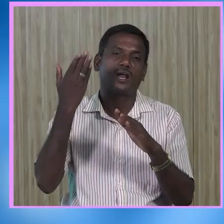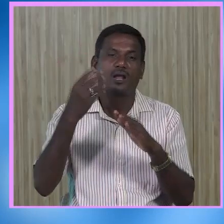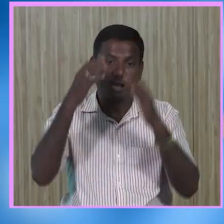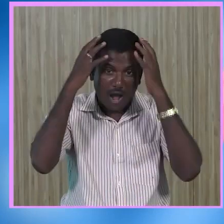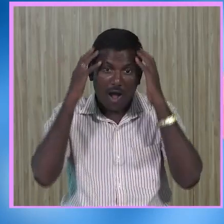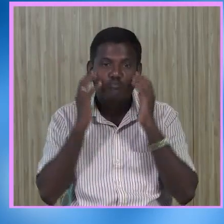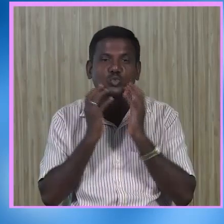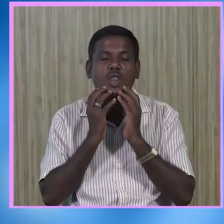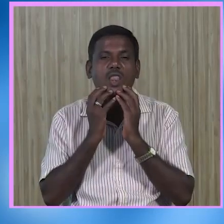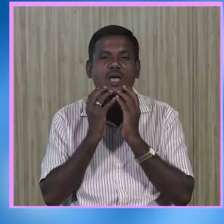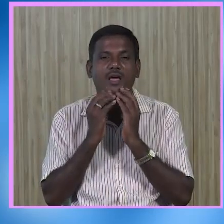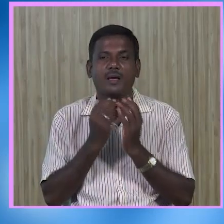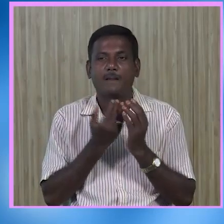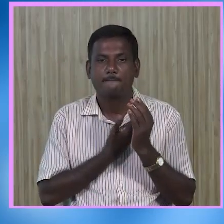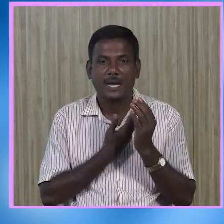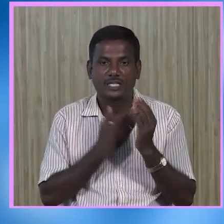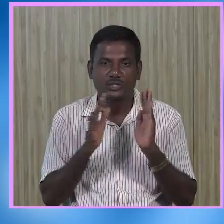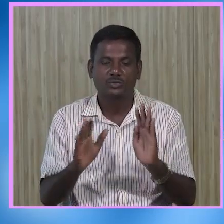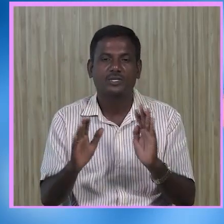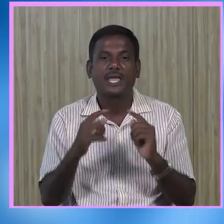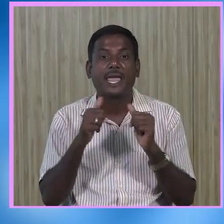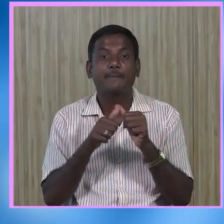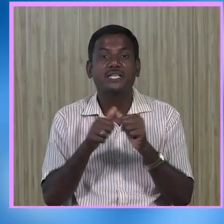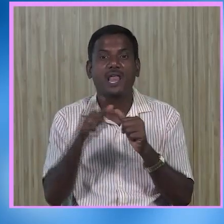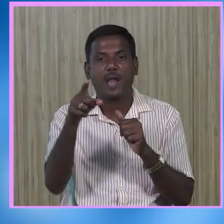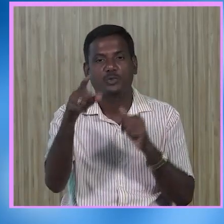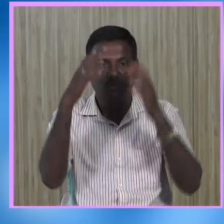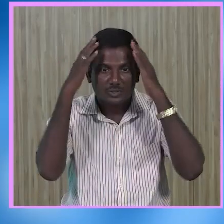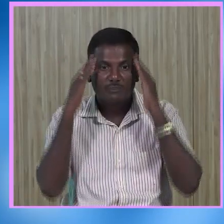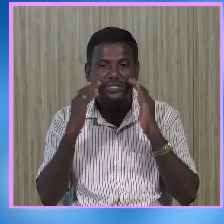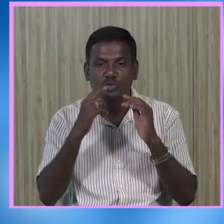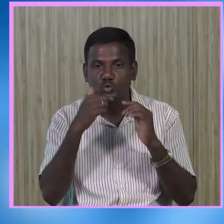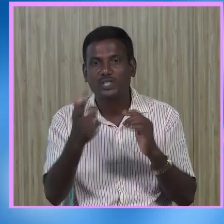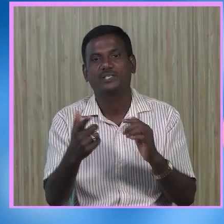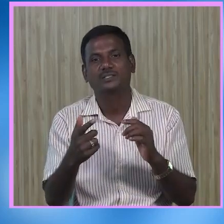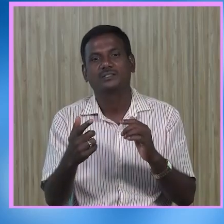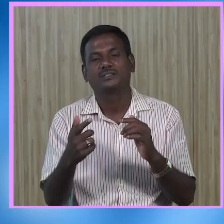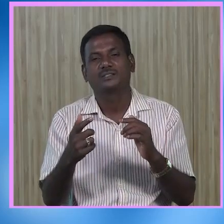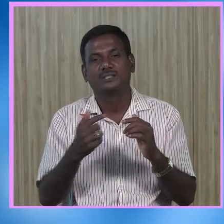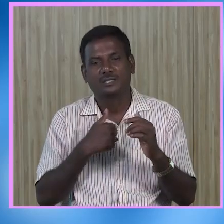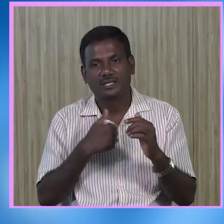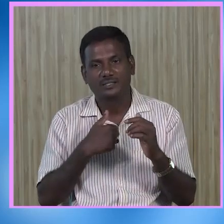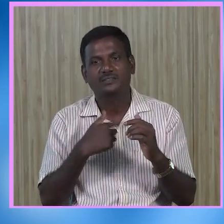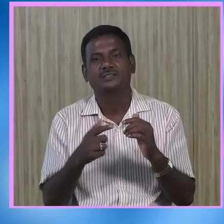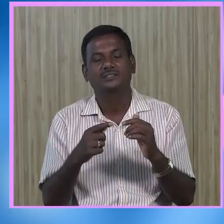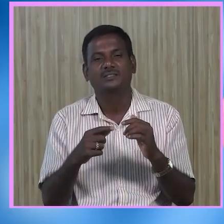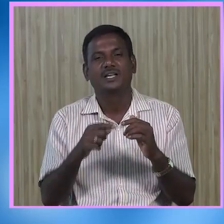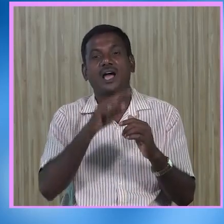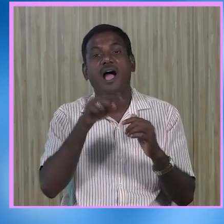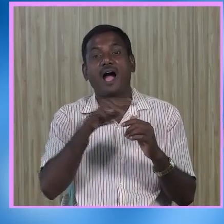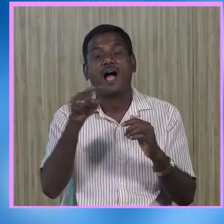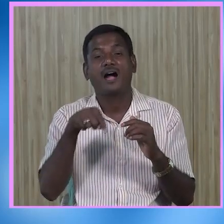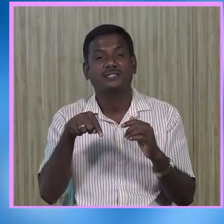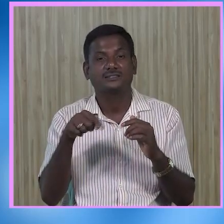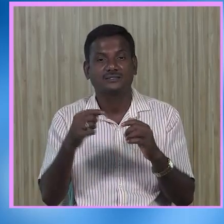தலைவர் மதிப்பிற்குரிய ஏபிஜே அப்துல் கலாம் அவர்கள் தனது அக்னி